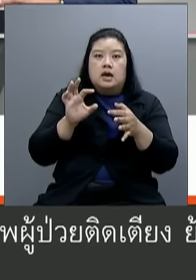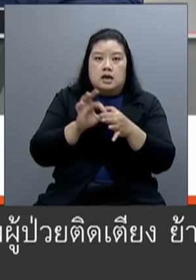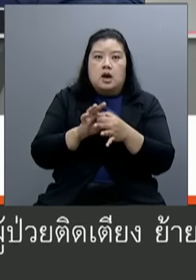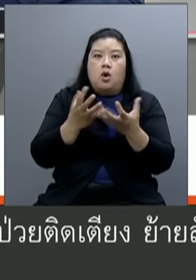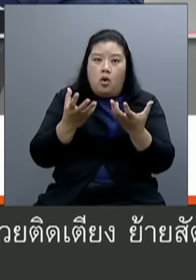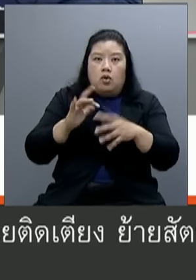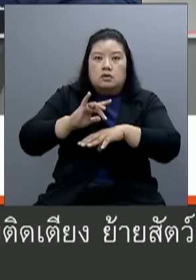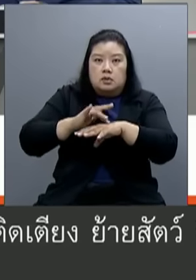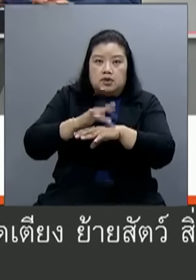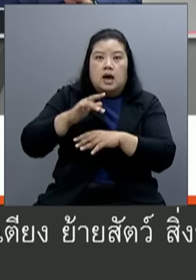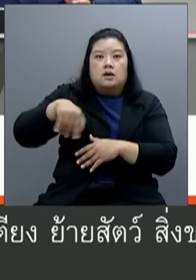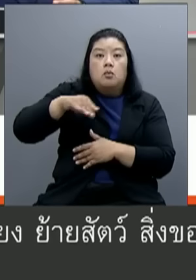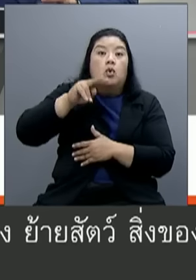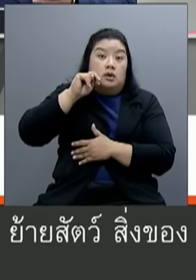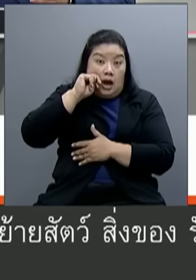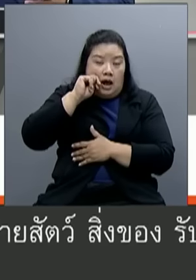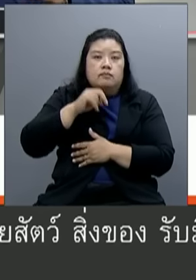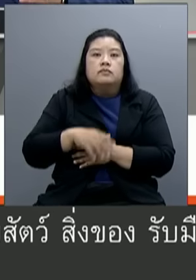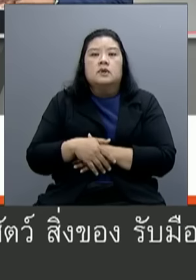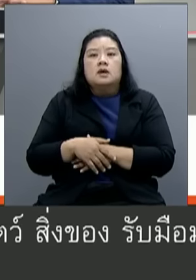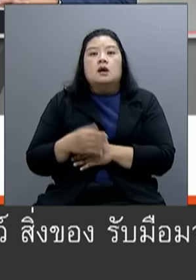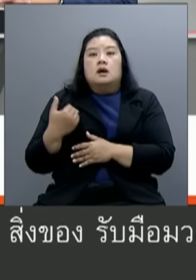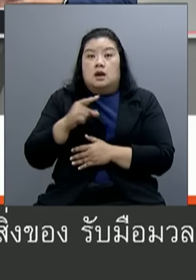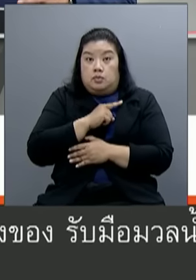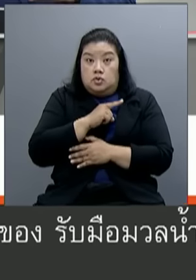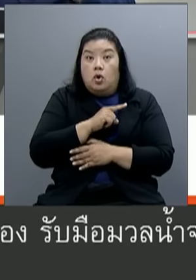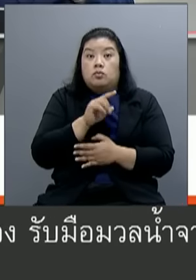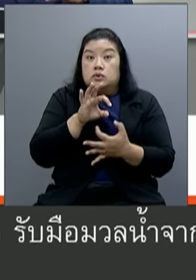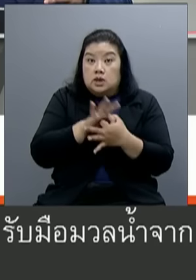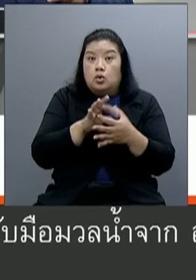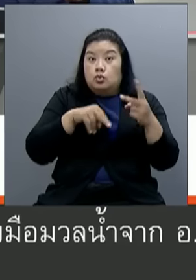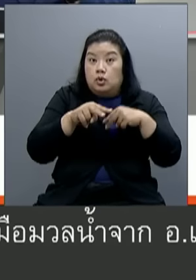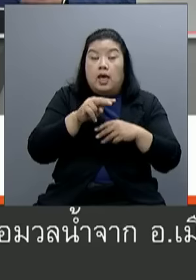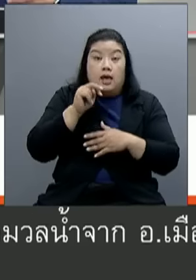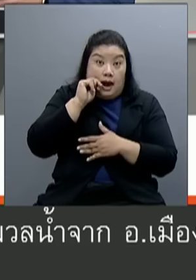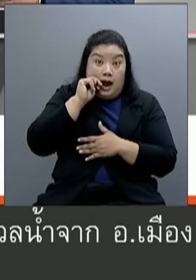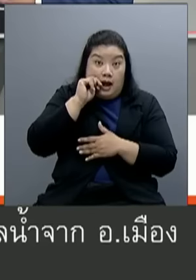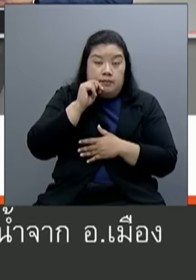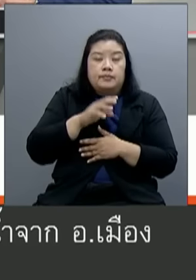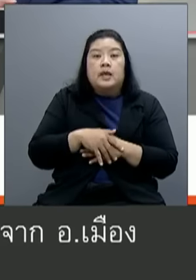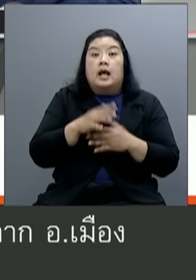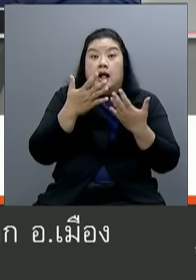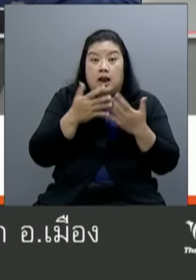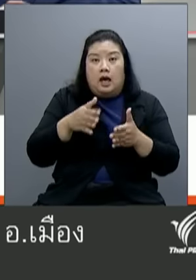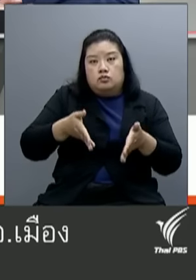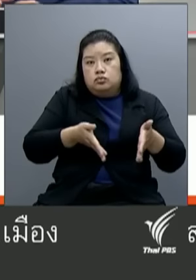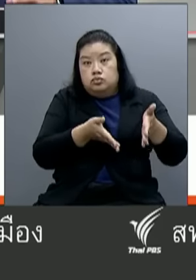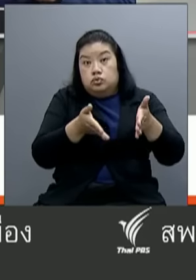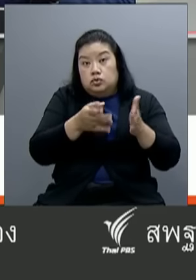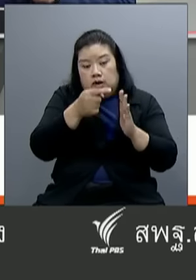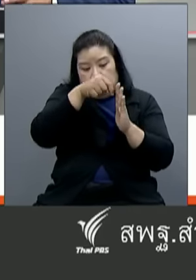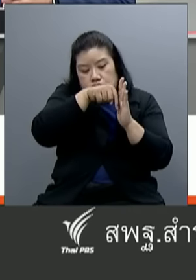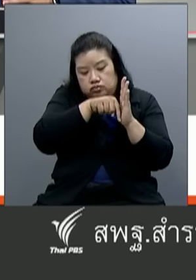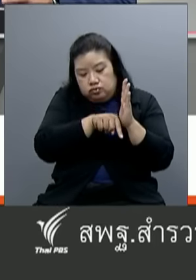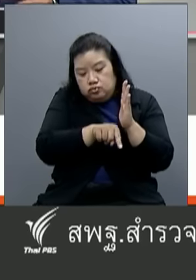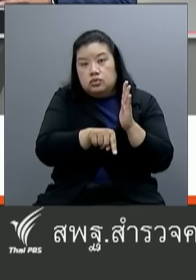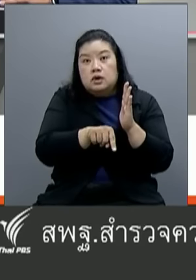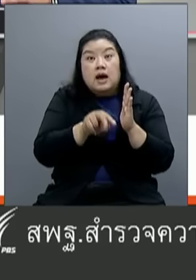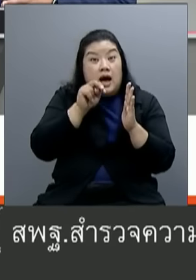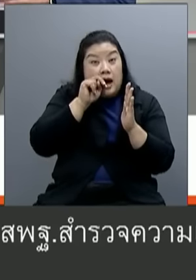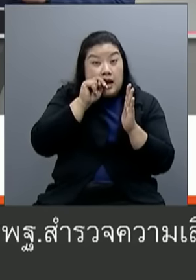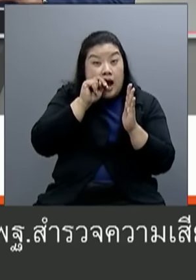ลงไปช่วยดูในเรื่องของการประสานบริหารมวลน้ำนะครับตั้งแต่ต้นน้ำนะครับลงมาสู่ปลายน้ำเลยนะครับเพื่อที่จะ